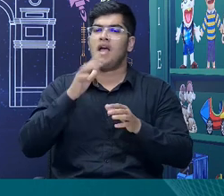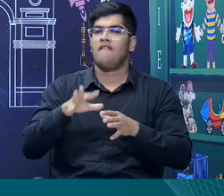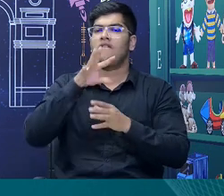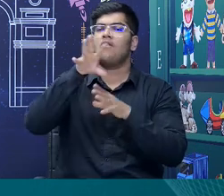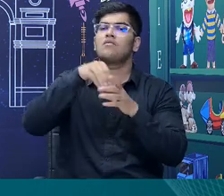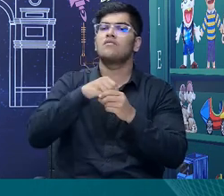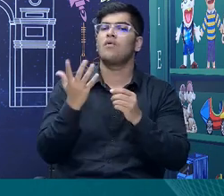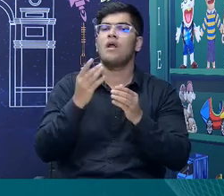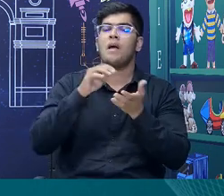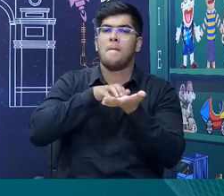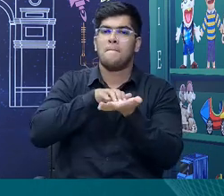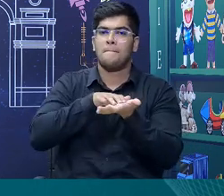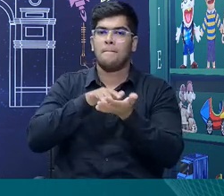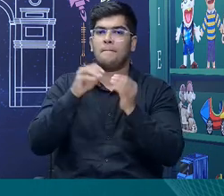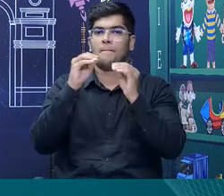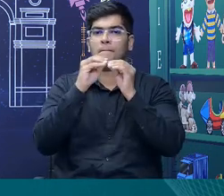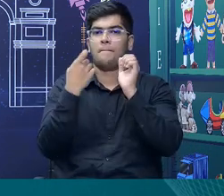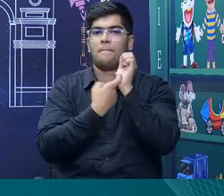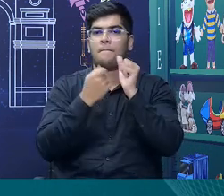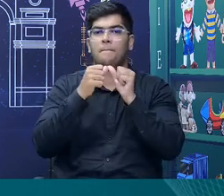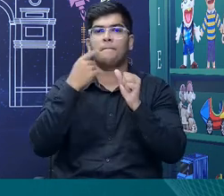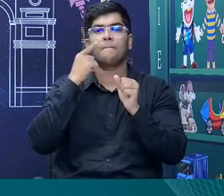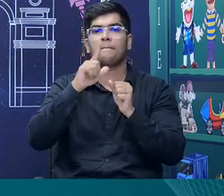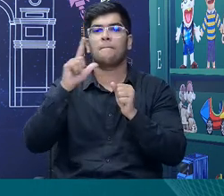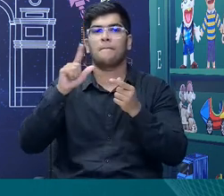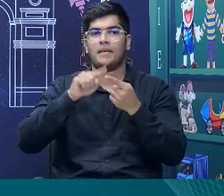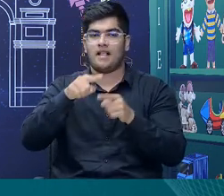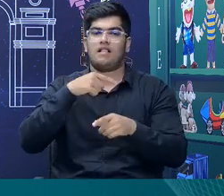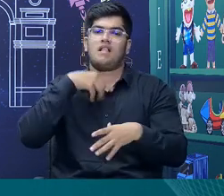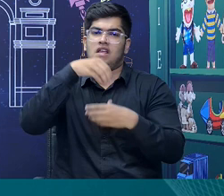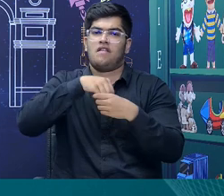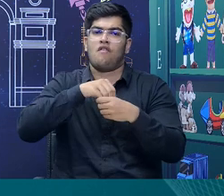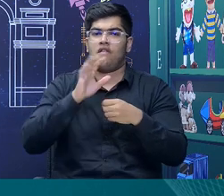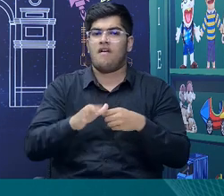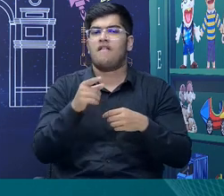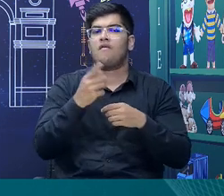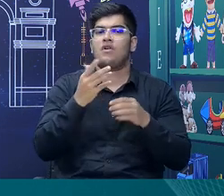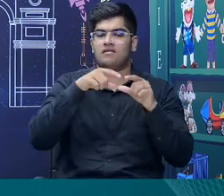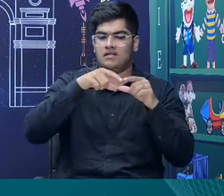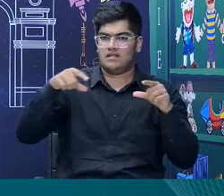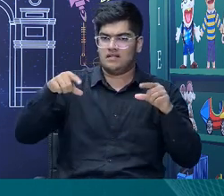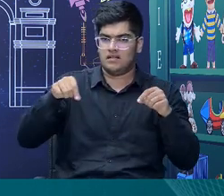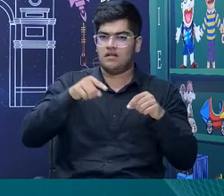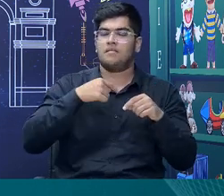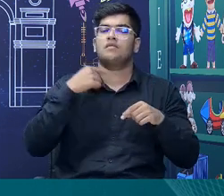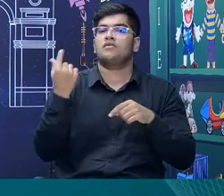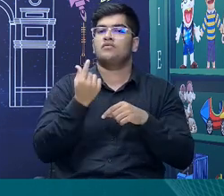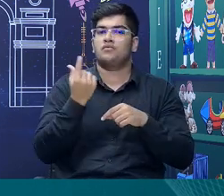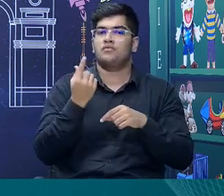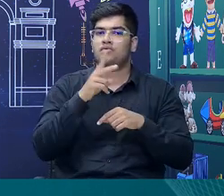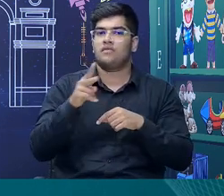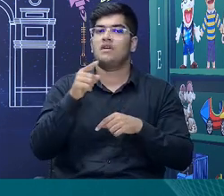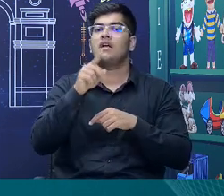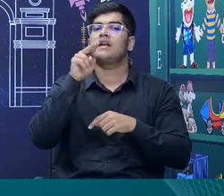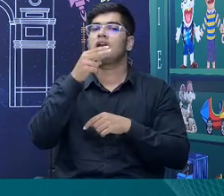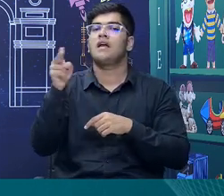ब्रेल में भी अपनी पीपीटी में डाला है और ब्रेल की कई साड़ी स्क्रिप्ट है जो मैंने इस्तेमाल कारी है वो है